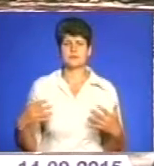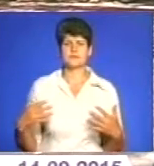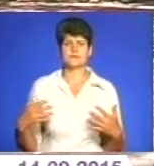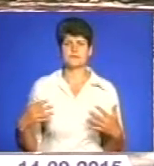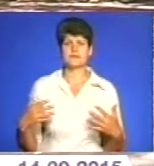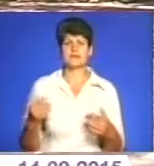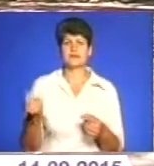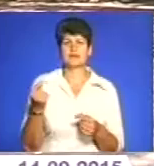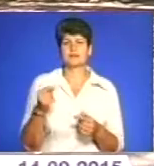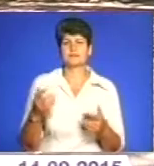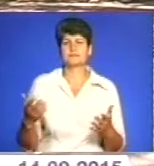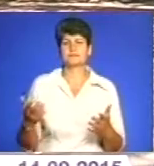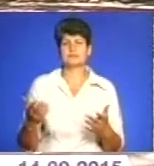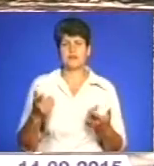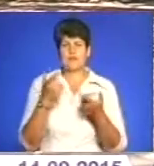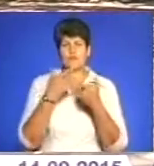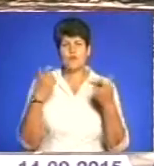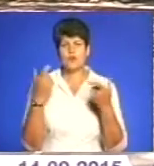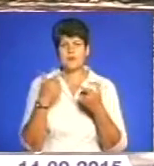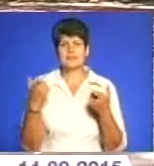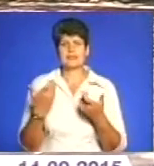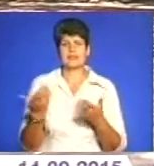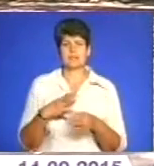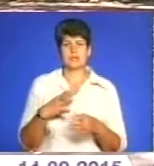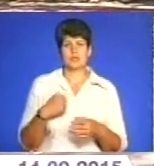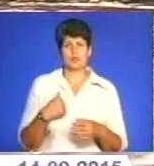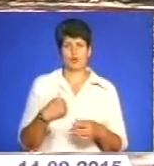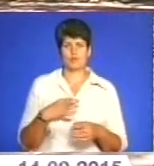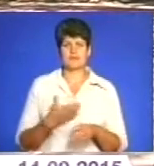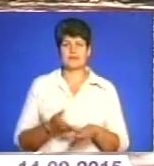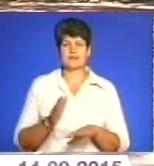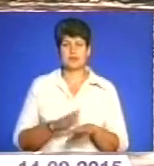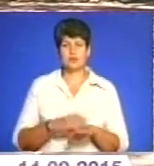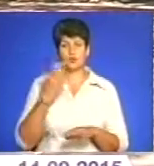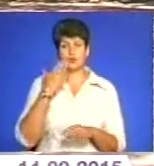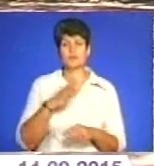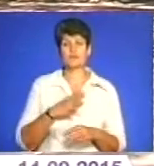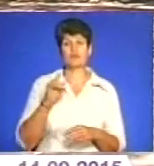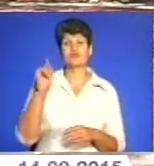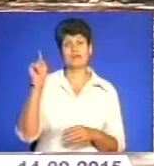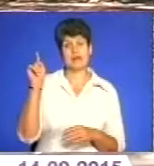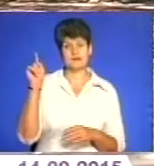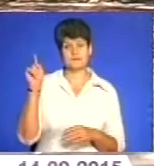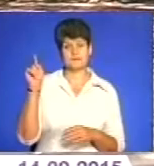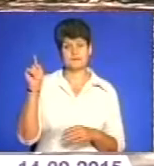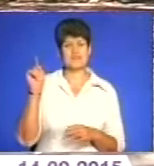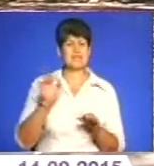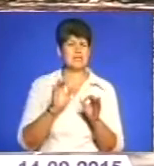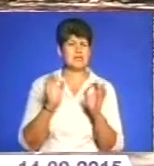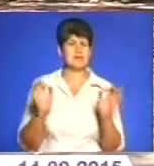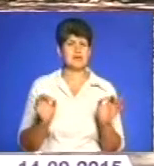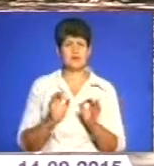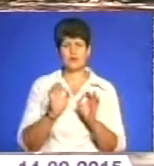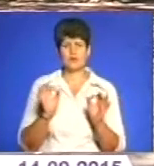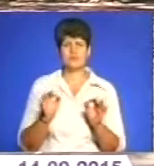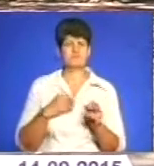всяких таких інформацій, від яких би мені було тяжко. І навіть коли він був там, він ніколи